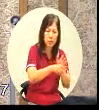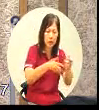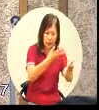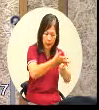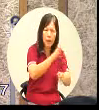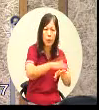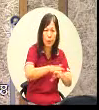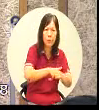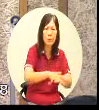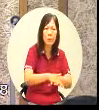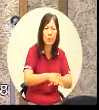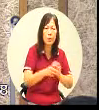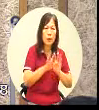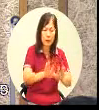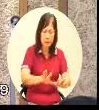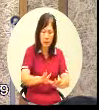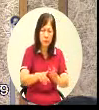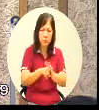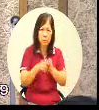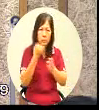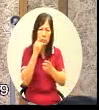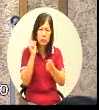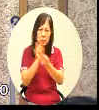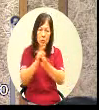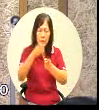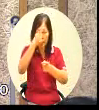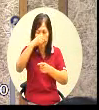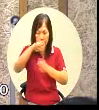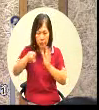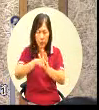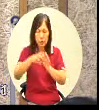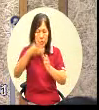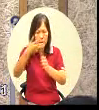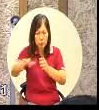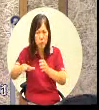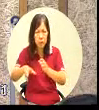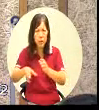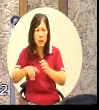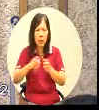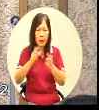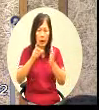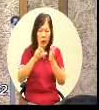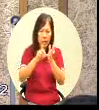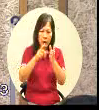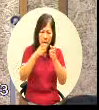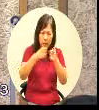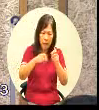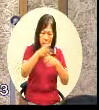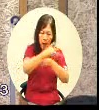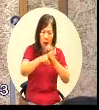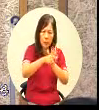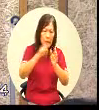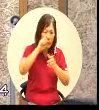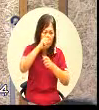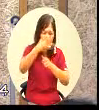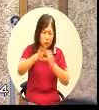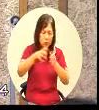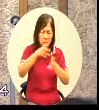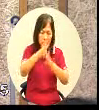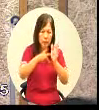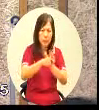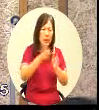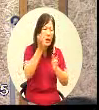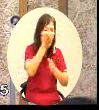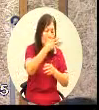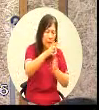应。那目前我们也在整个像凤山溪污水厂、临海未来要建的临海污水厂，或者是冈山桥头污水